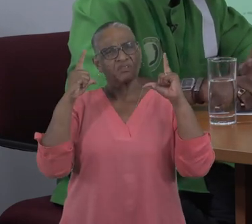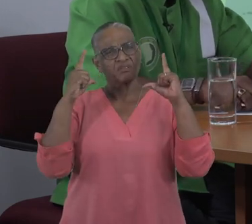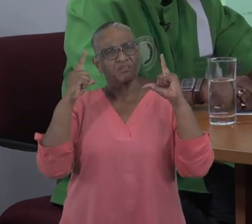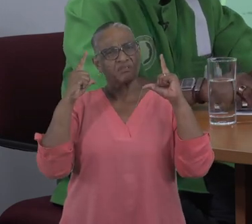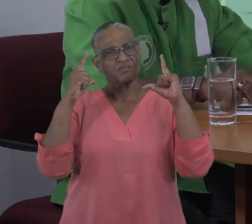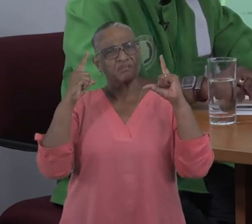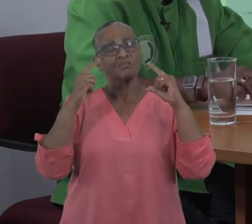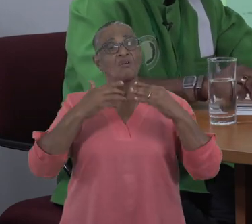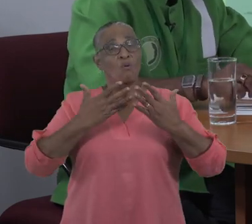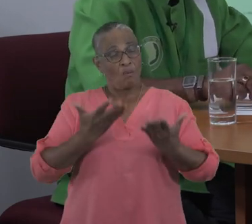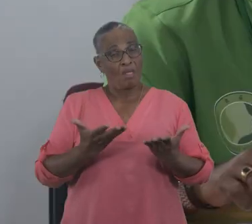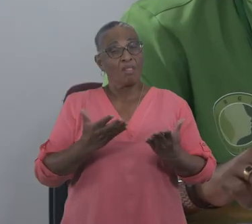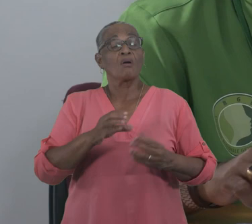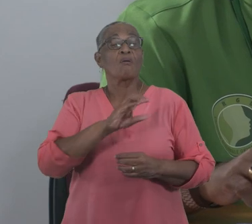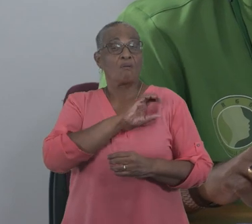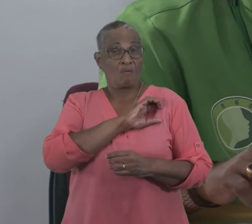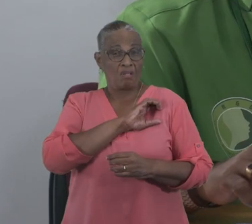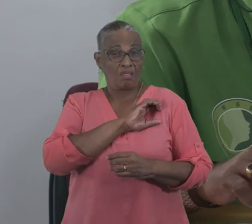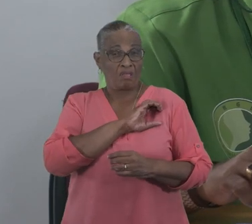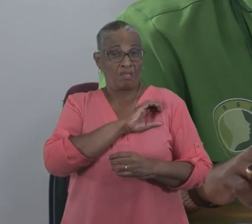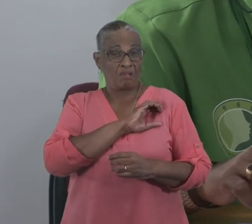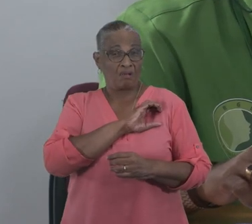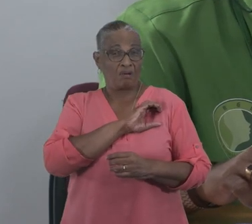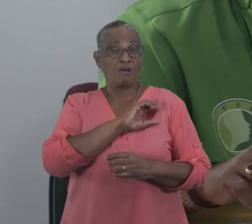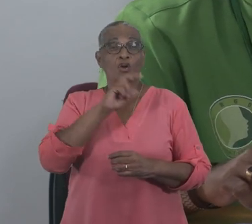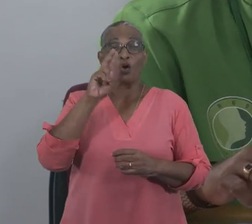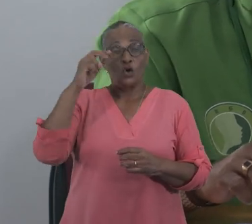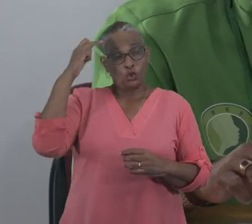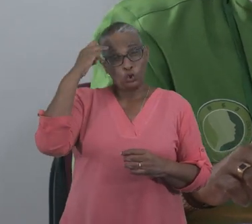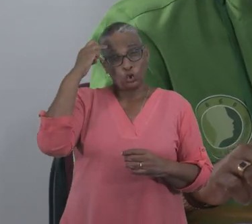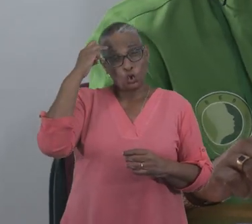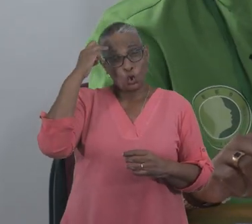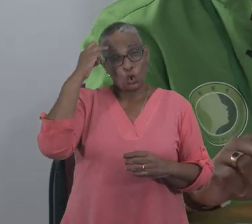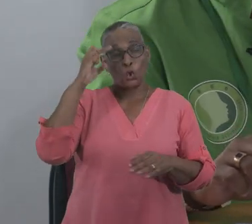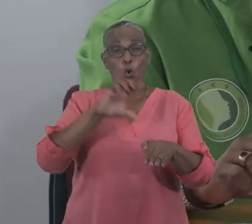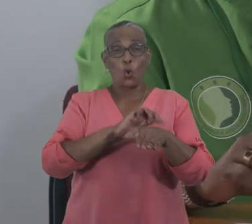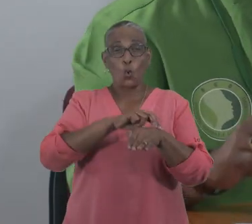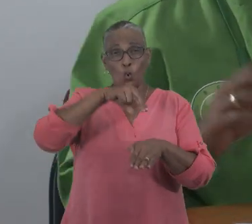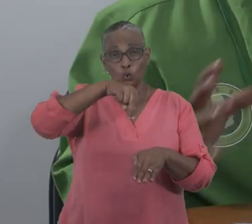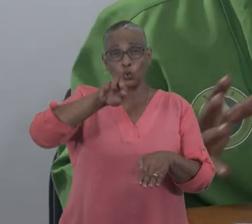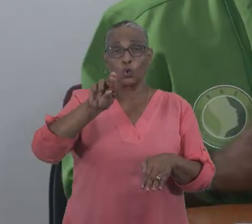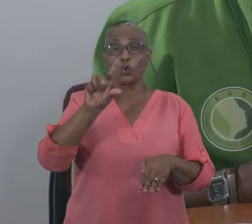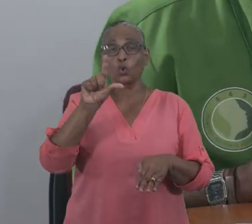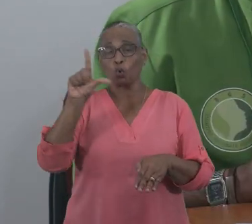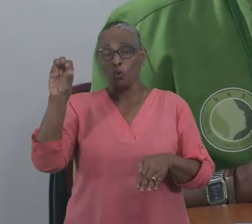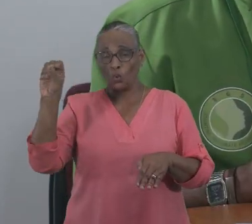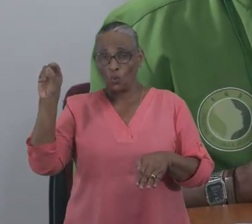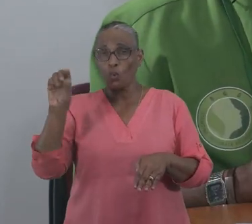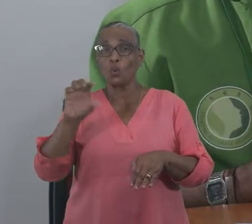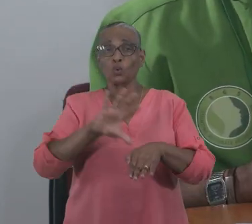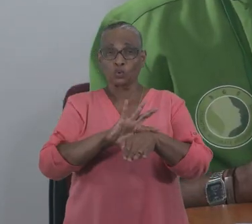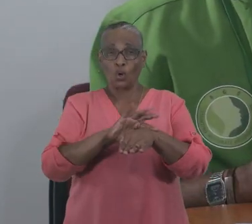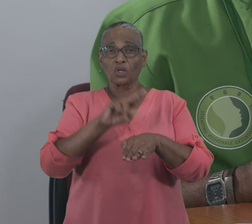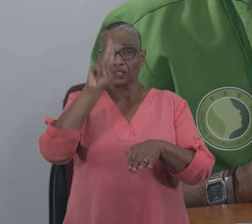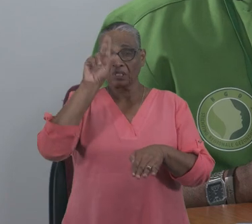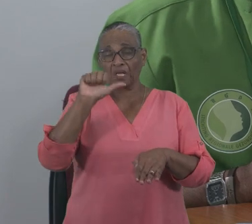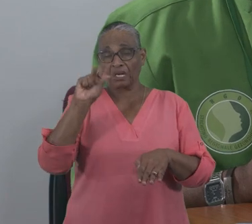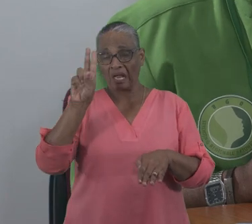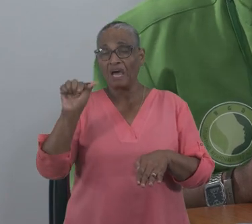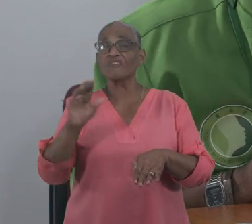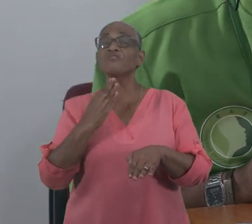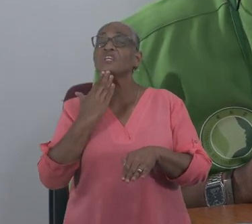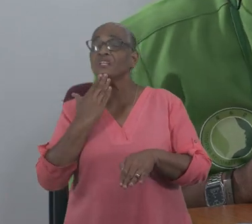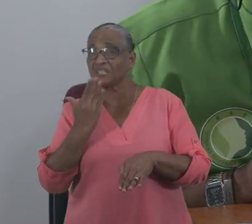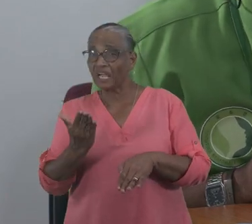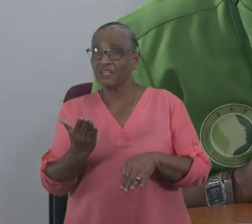nog zeggen. Nou, ik wil dan collega de neuroloog hartelijk Jan bedanken. Ik wil